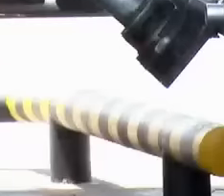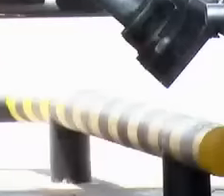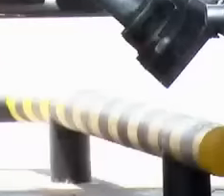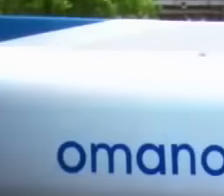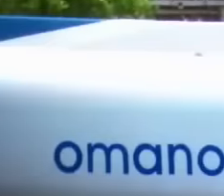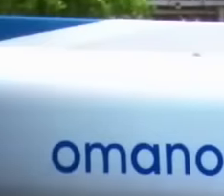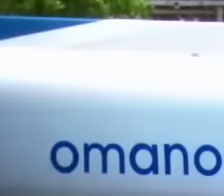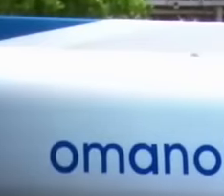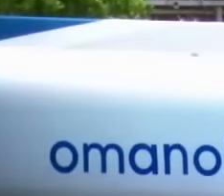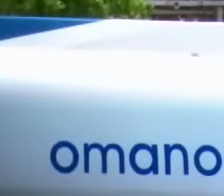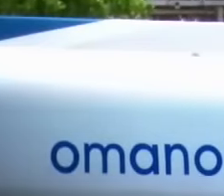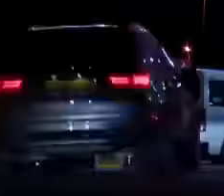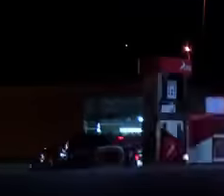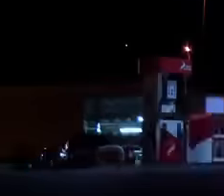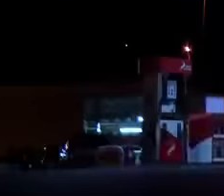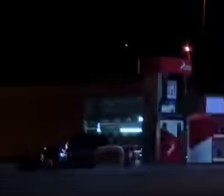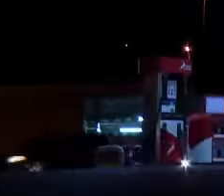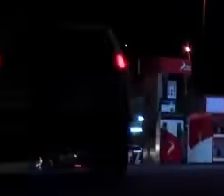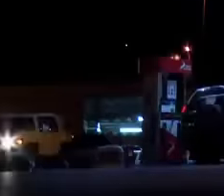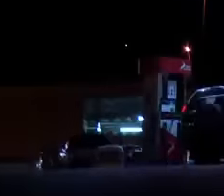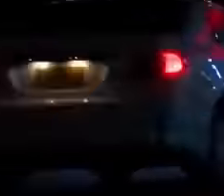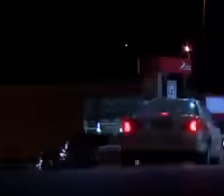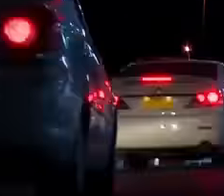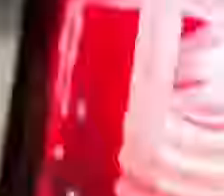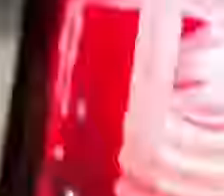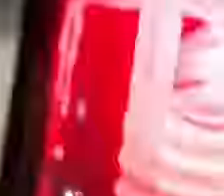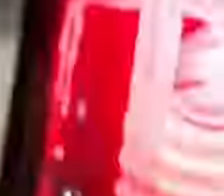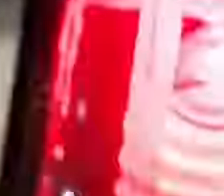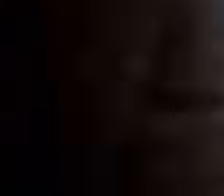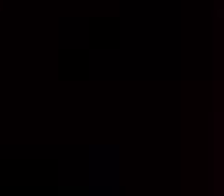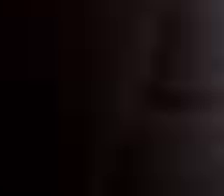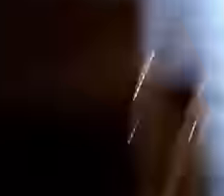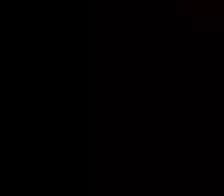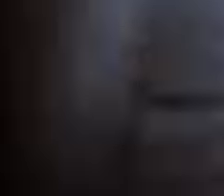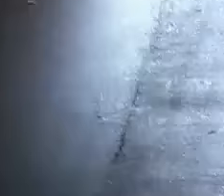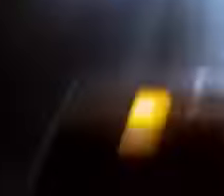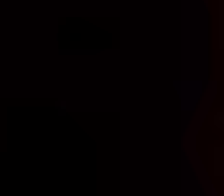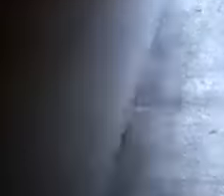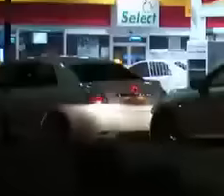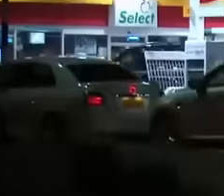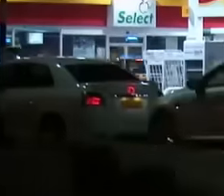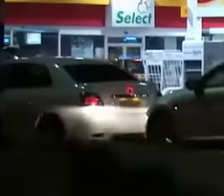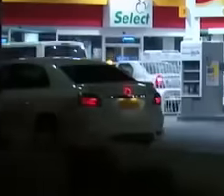نحن فخورون بتزويدكم وقود الطاقة.